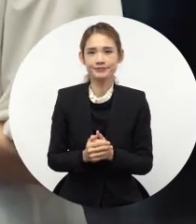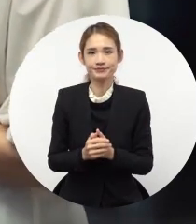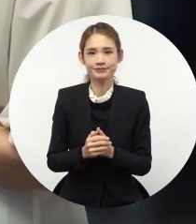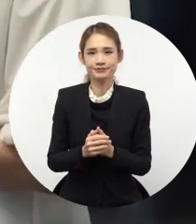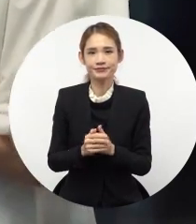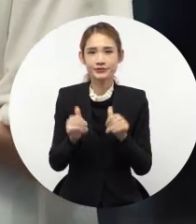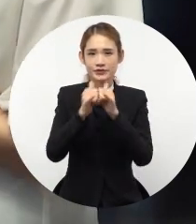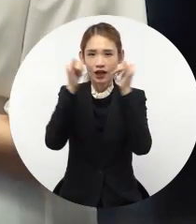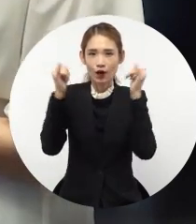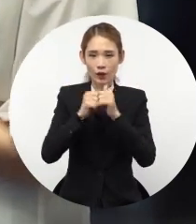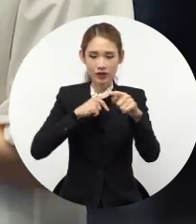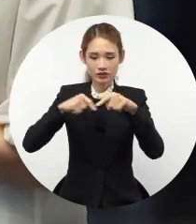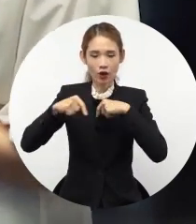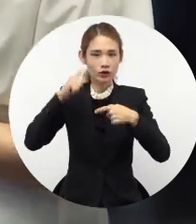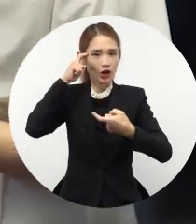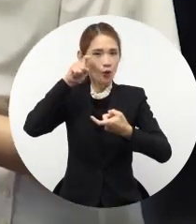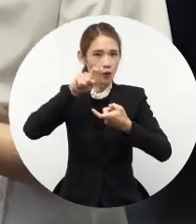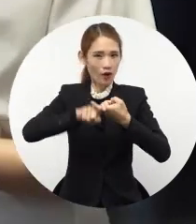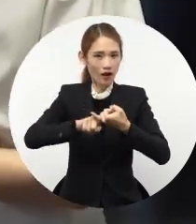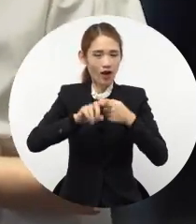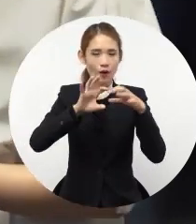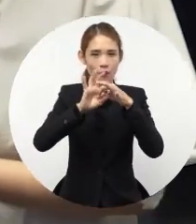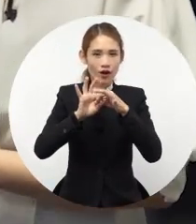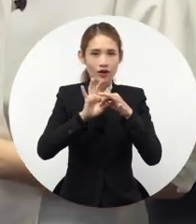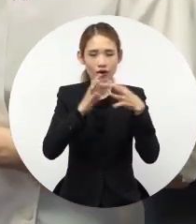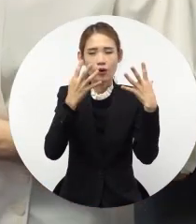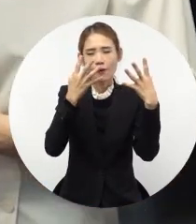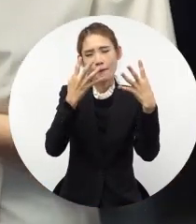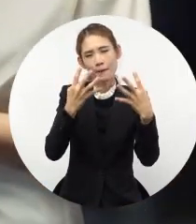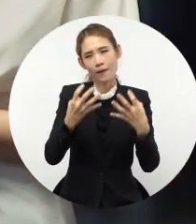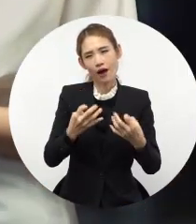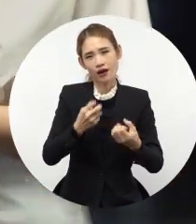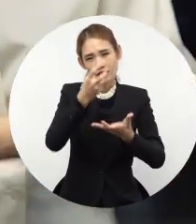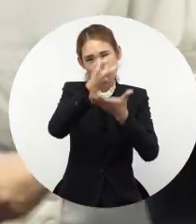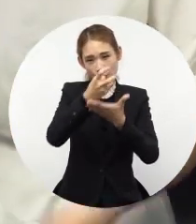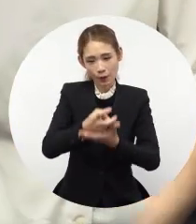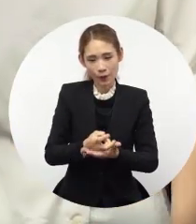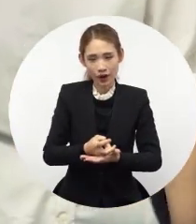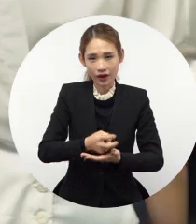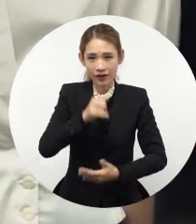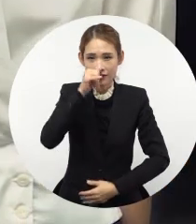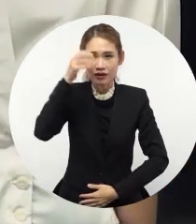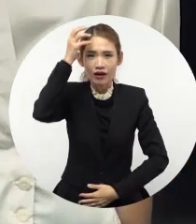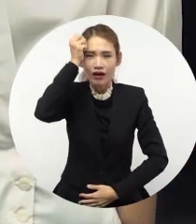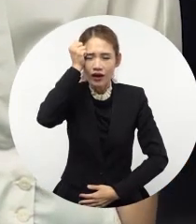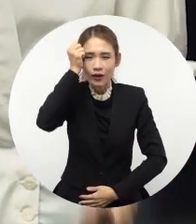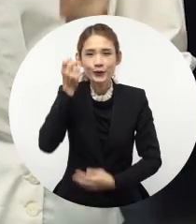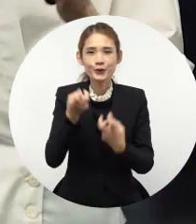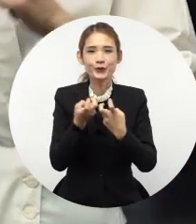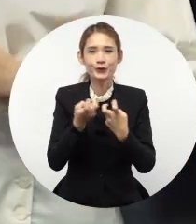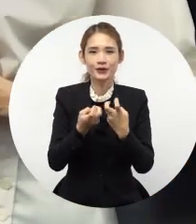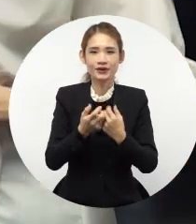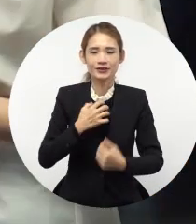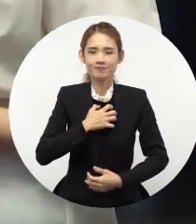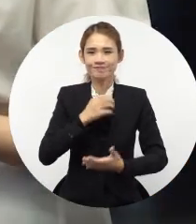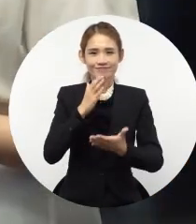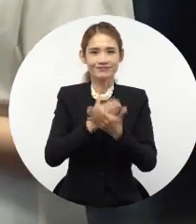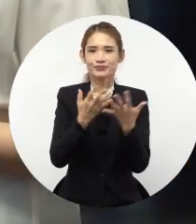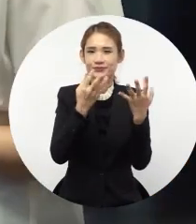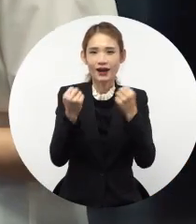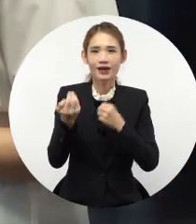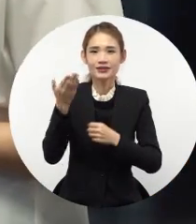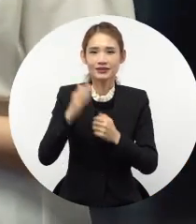하고요. 자, 사회 정책과 관련된 거. 와, 이렇게 많은 법률이 있네요. 이걸 어떻게 다 기억해요? 걱정하지